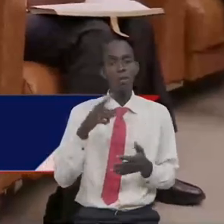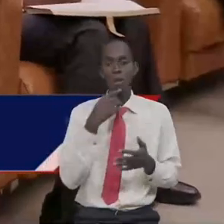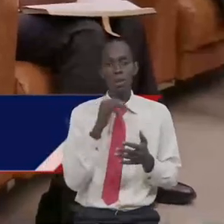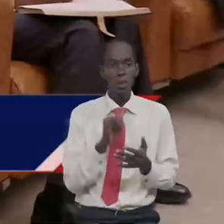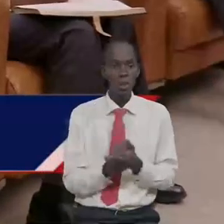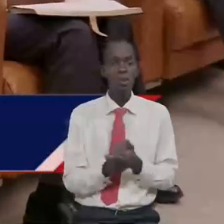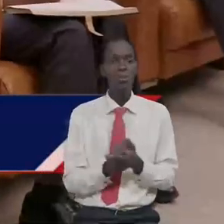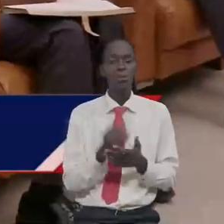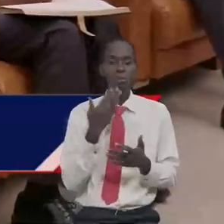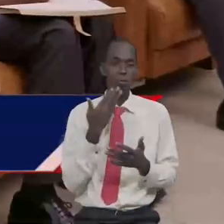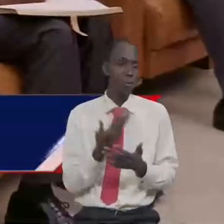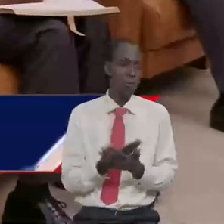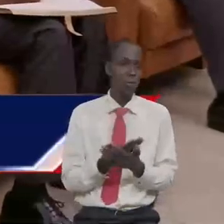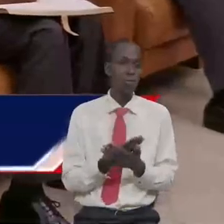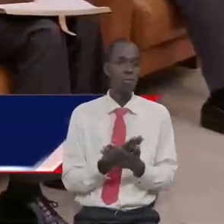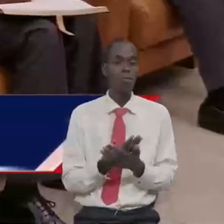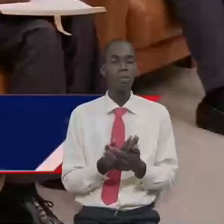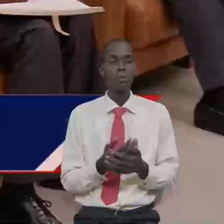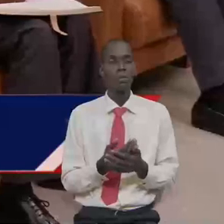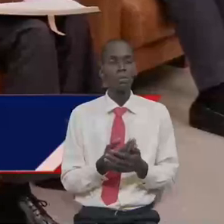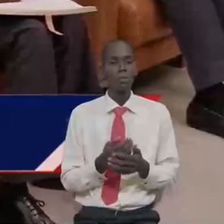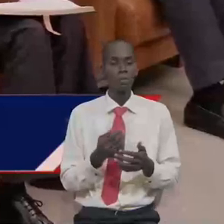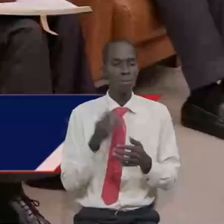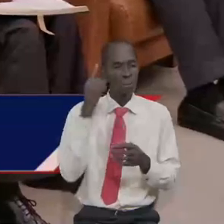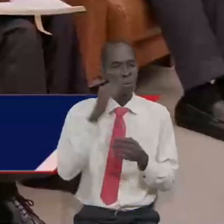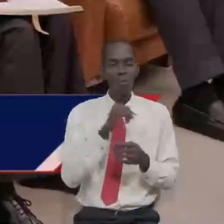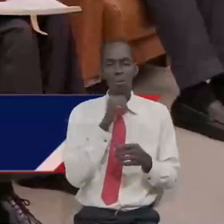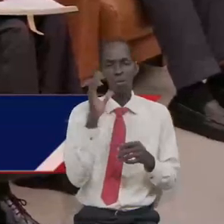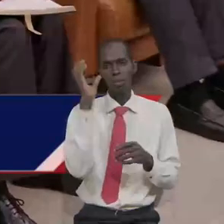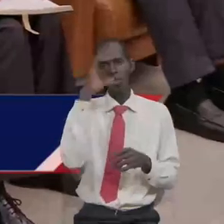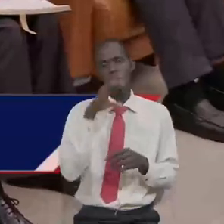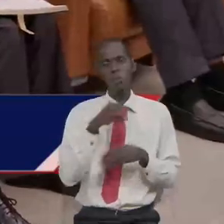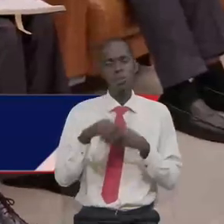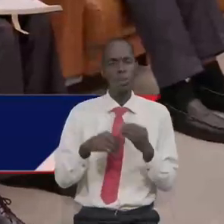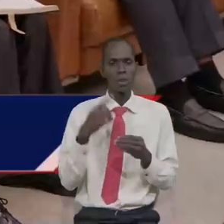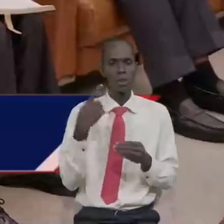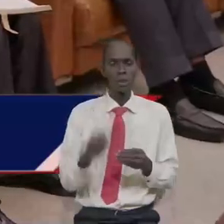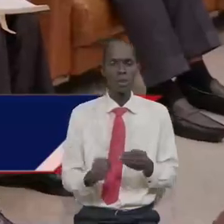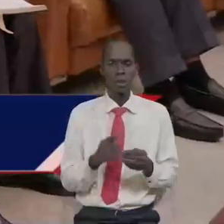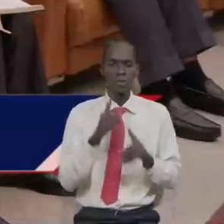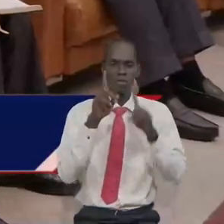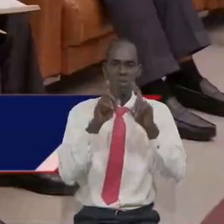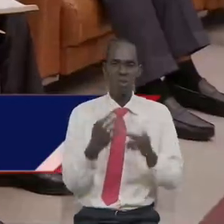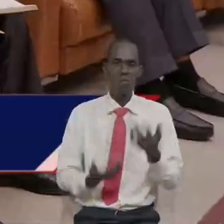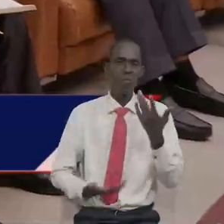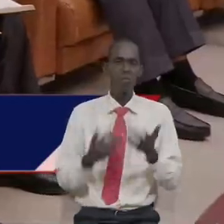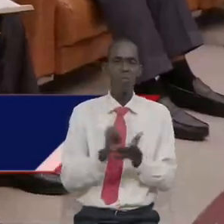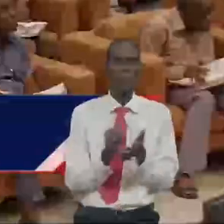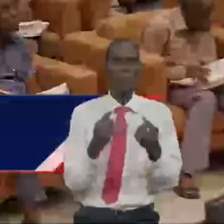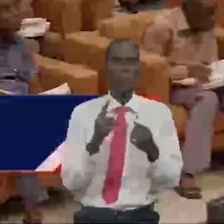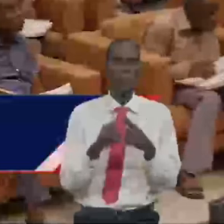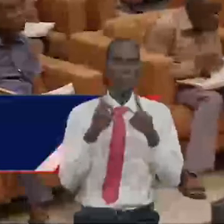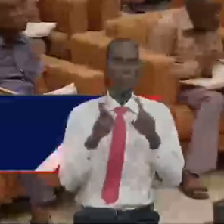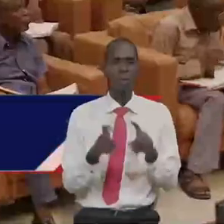verset 12. Bien-aimés, ne soyez pas surpris comme d'une chose étrange qui vous arrive de